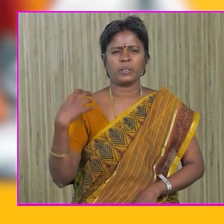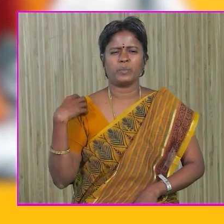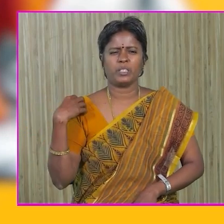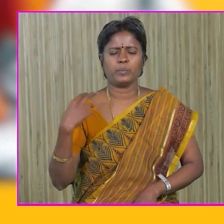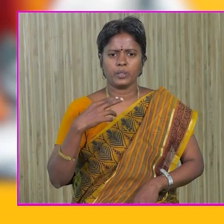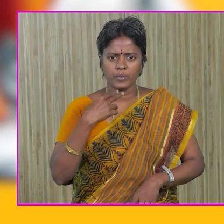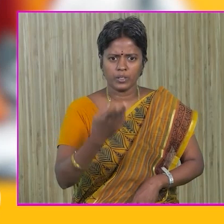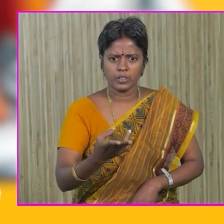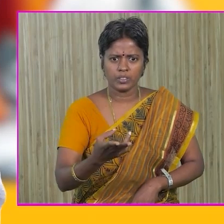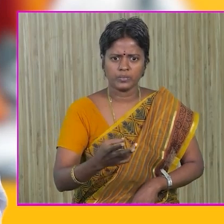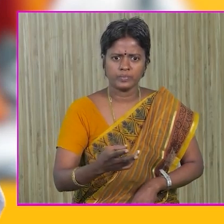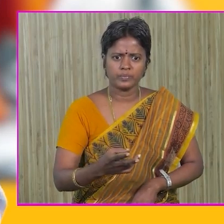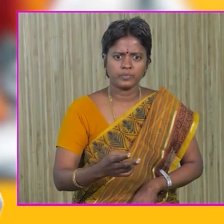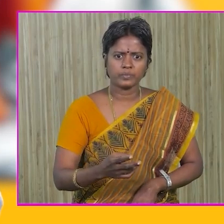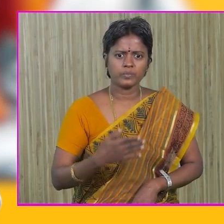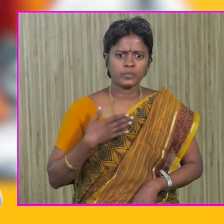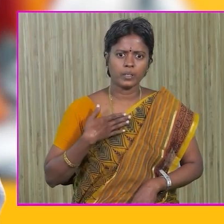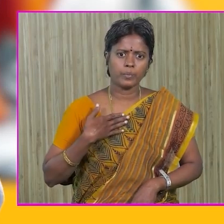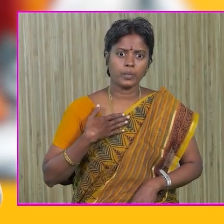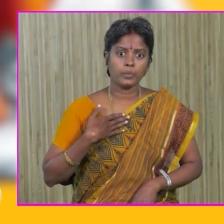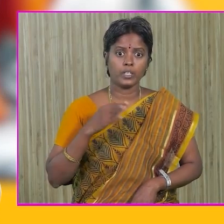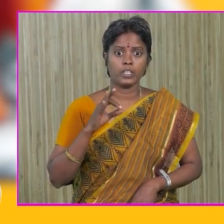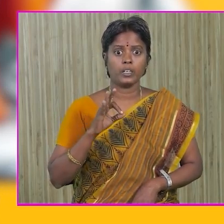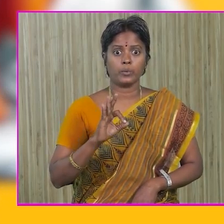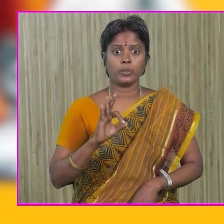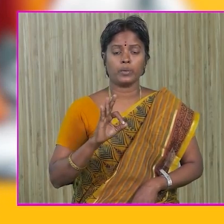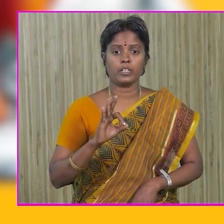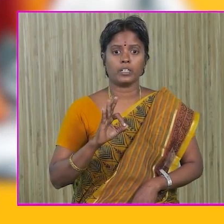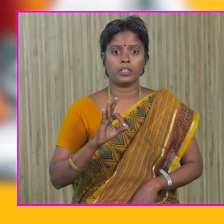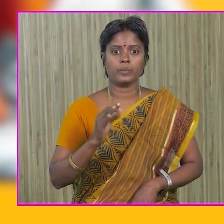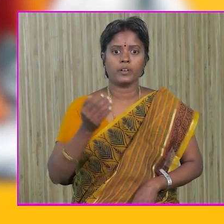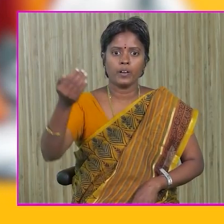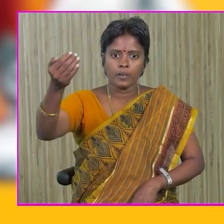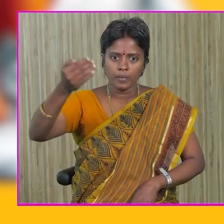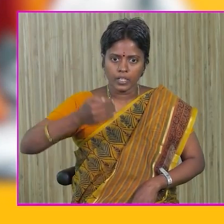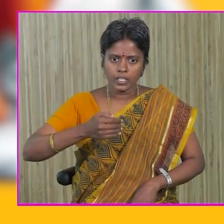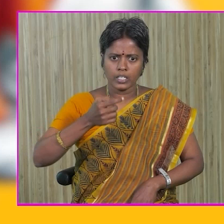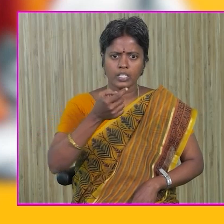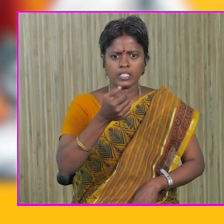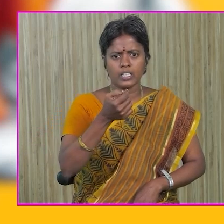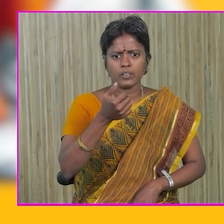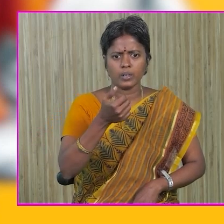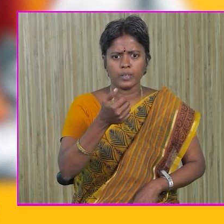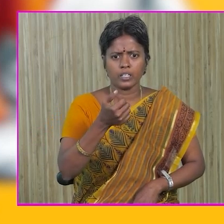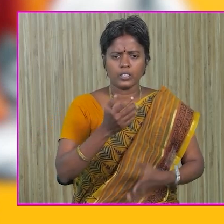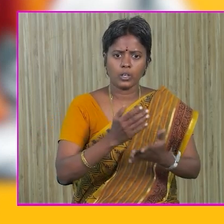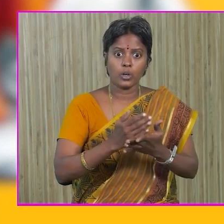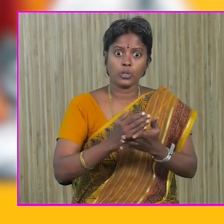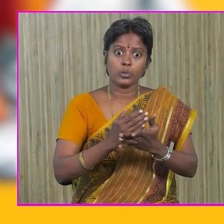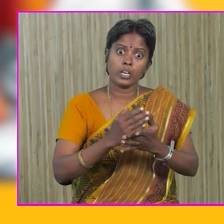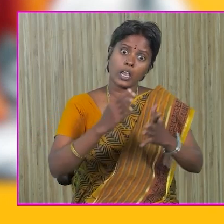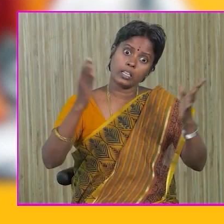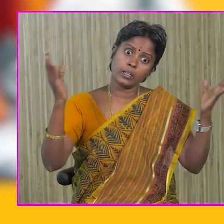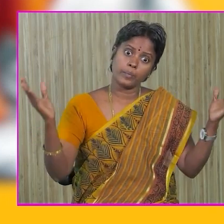பண்புடைய ஒருவரிடம் சேரக்கூடிய செல்வமானது, அந்த செல்வத்தை கொண்டு அவர் ஒரு தொழிற்சாலை தொடங்கலாம், ஒரு 100 பேருக்கு வேலை